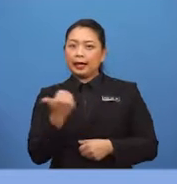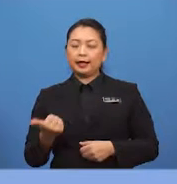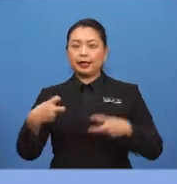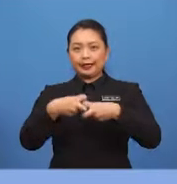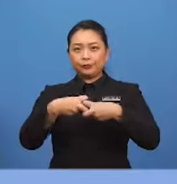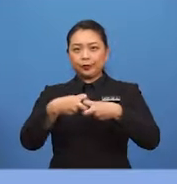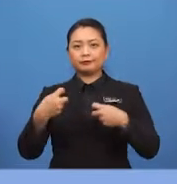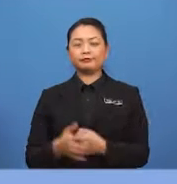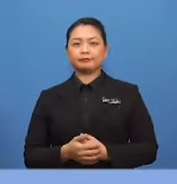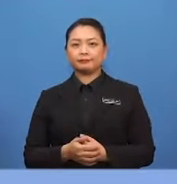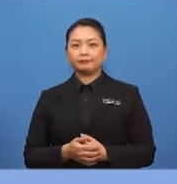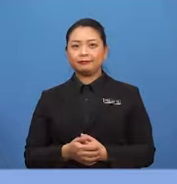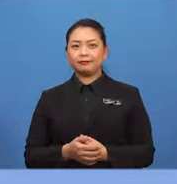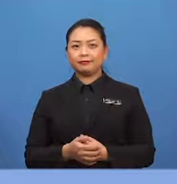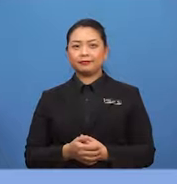elektrik.